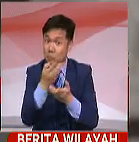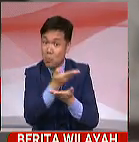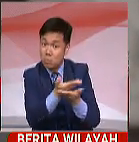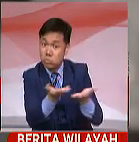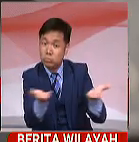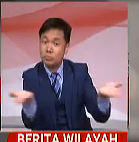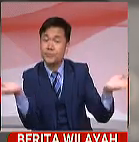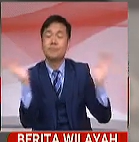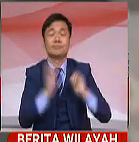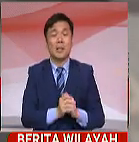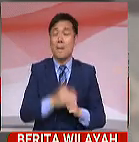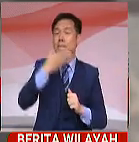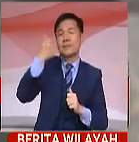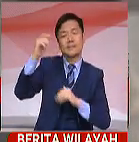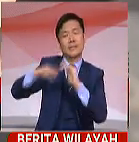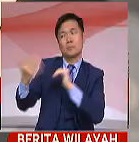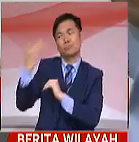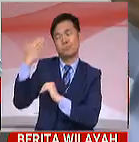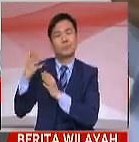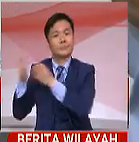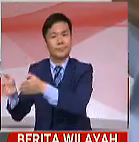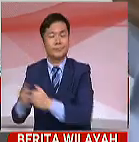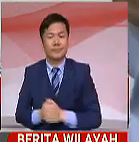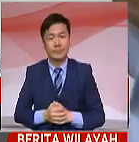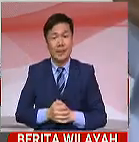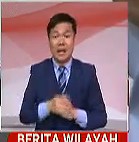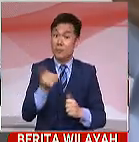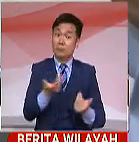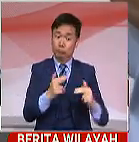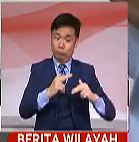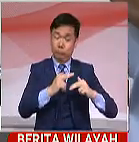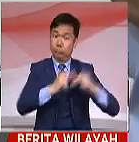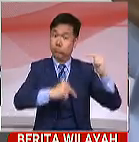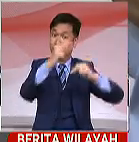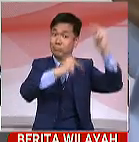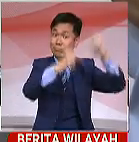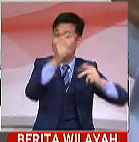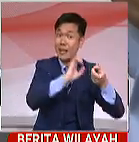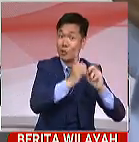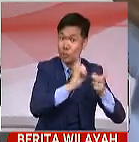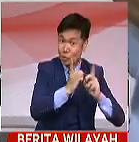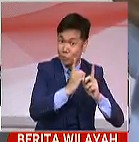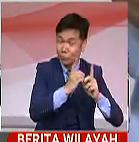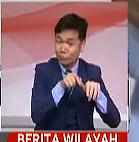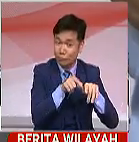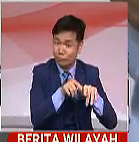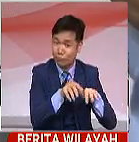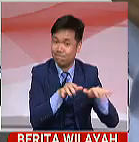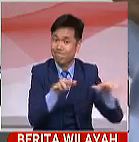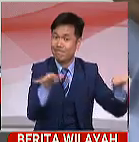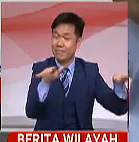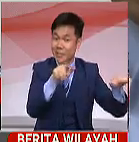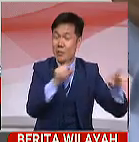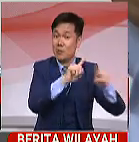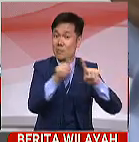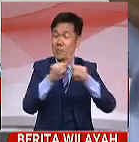meluas berbanding kaedah konvensional. Kita telah mempertingkatkan usaha digitalisasi di kementerian-kementerian yang